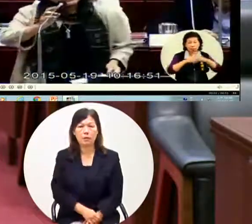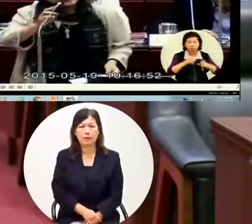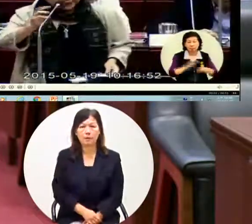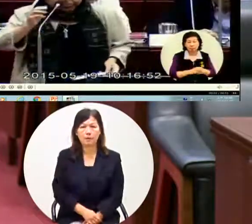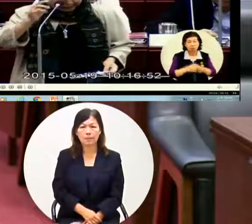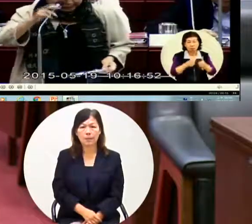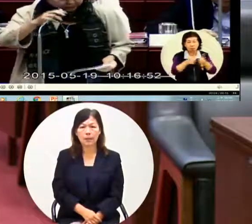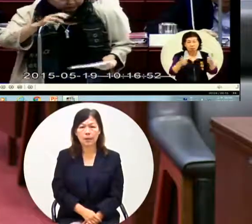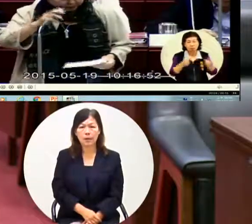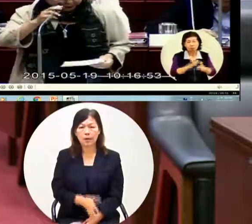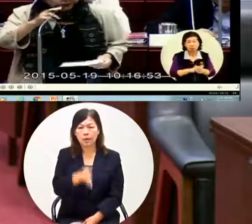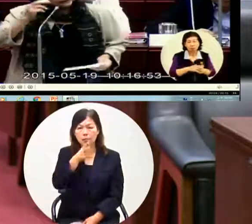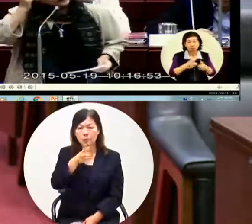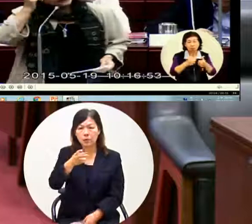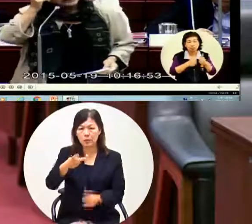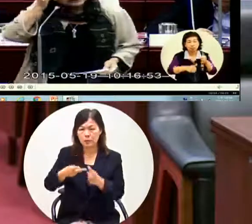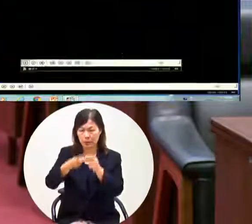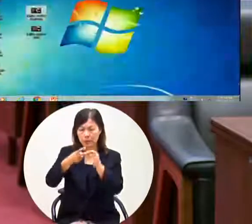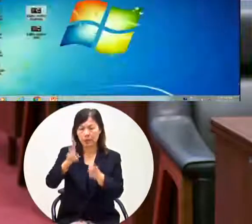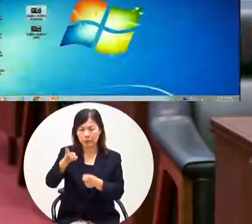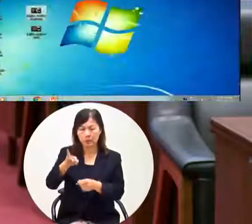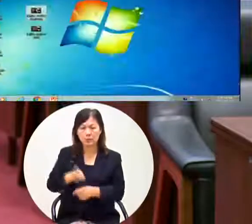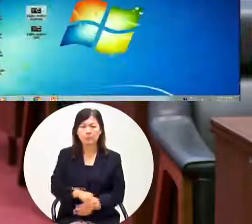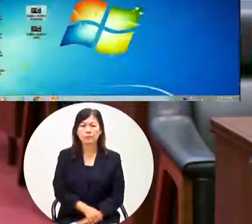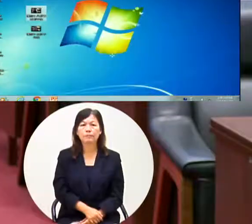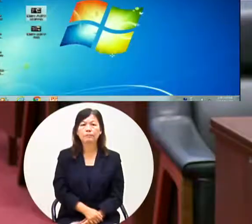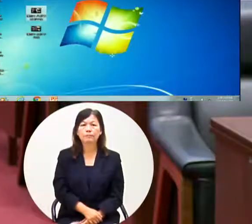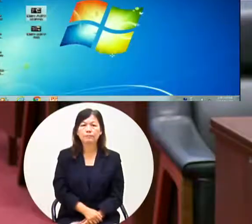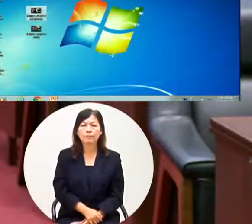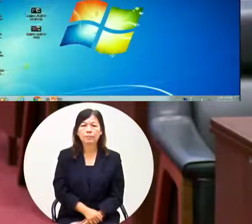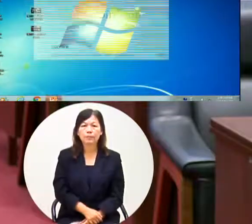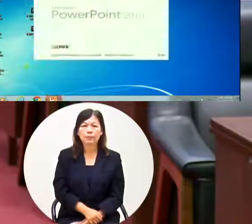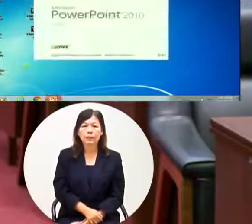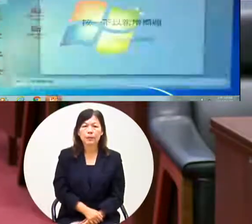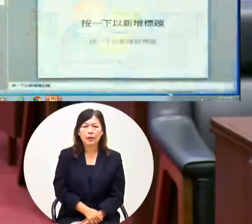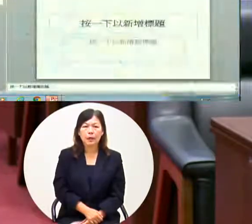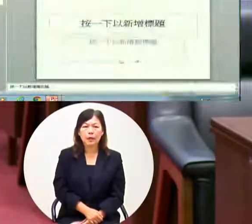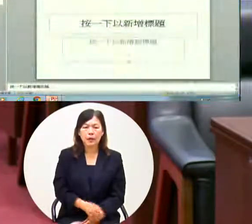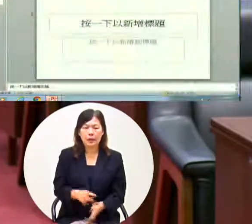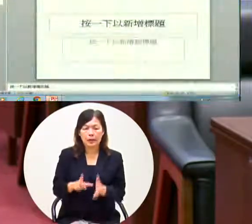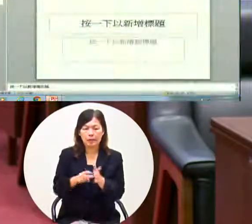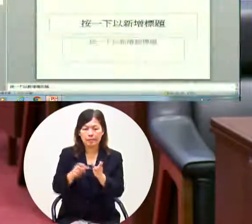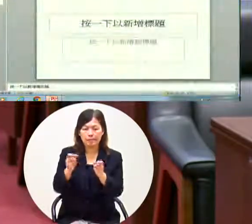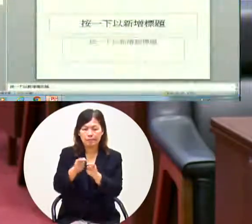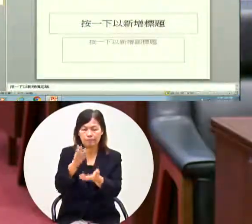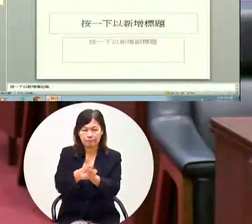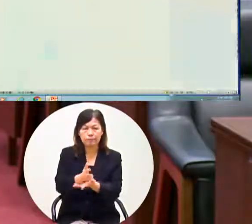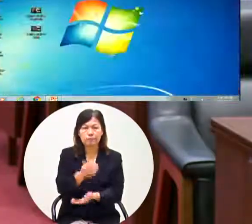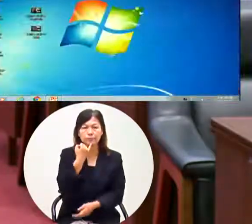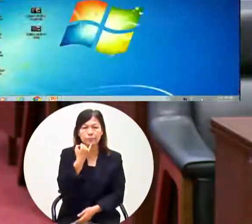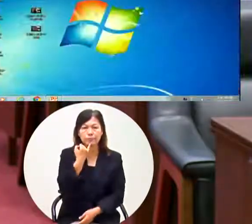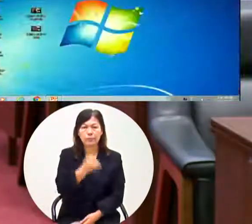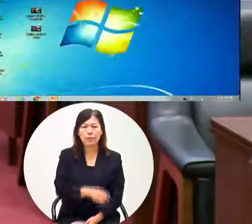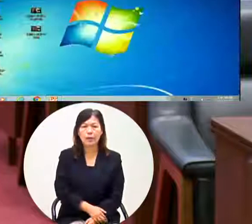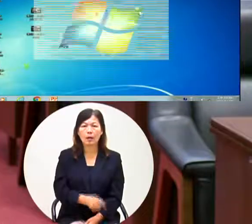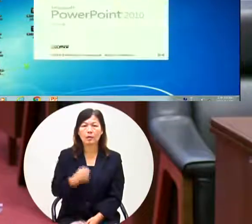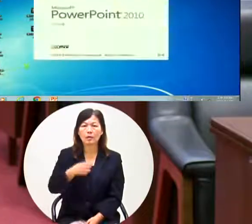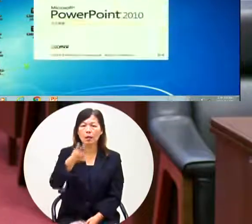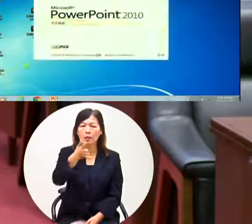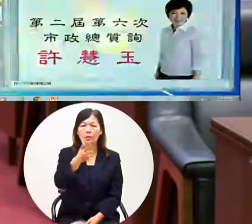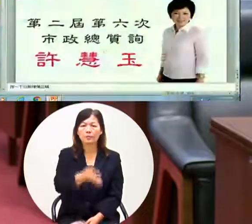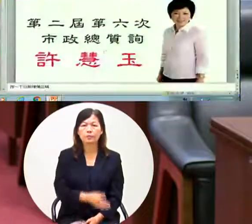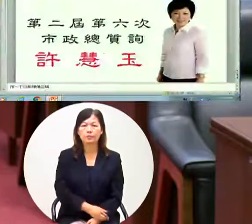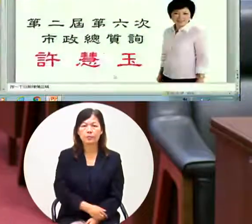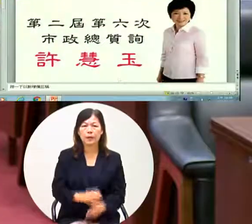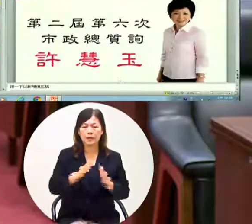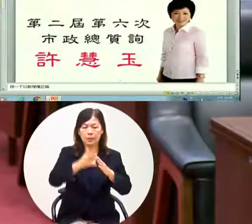谢谢议长， 可以了， 多谢柯议员， 可以暂停了。好，来，本席要来请教一下我们的陈市长，东